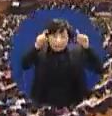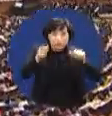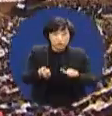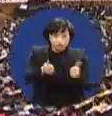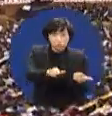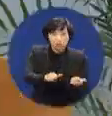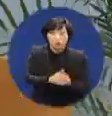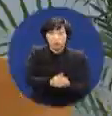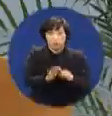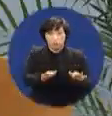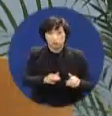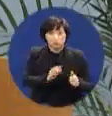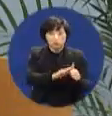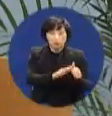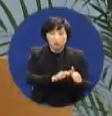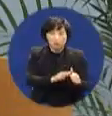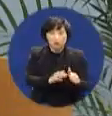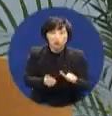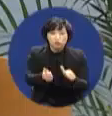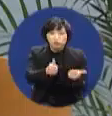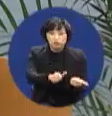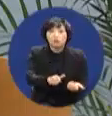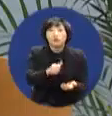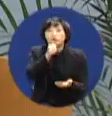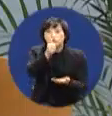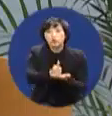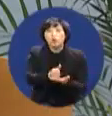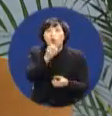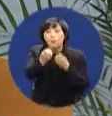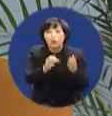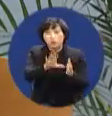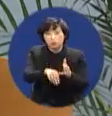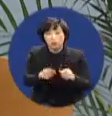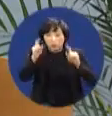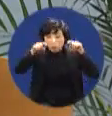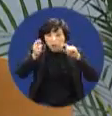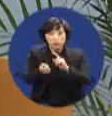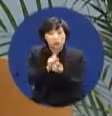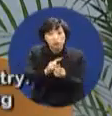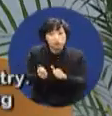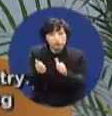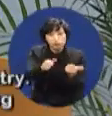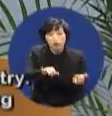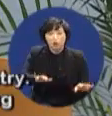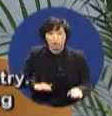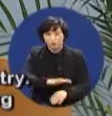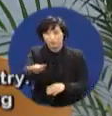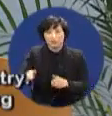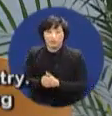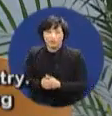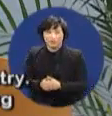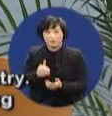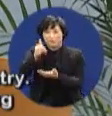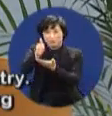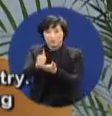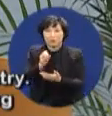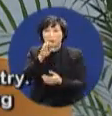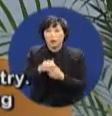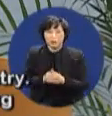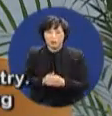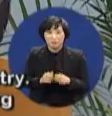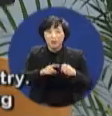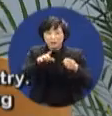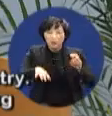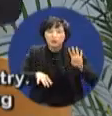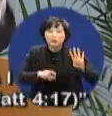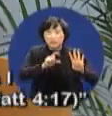그 사람이 죽어야 죄라는 미천을 내놓을 때 제 양이 죽는 것처럼 우리가 바로 회개. 그래서 우리 주님이 마태복음 4장